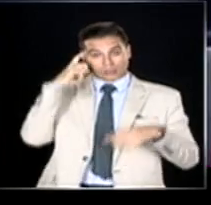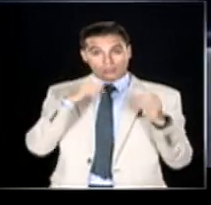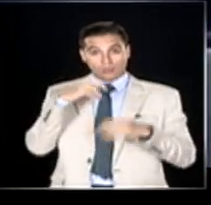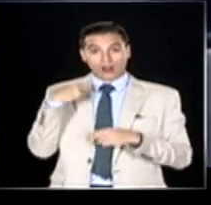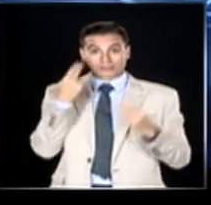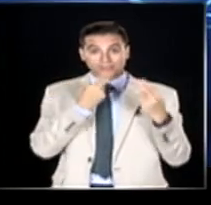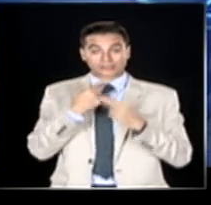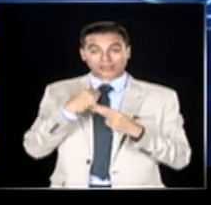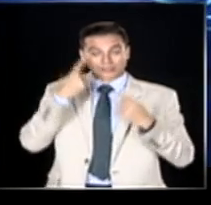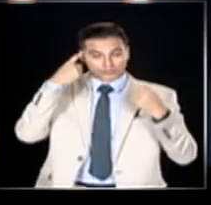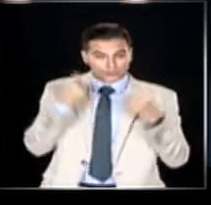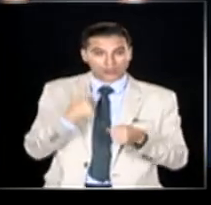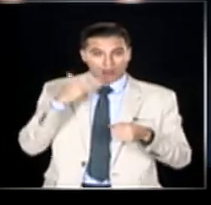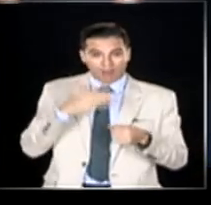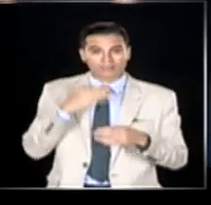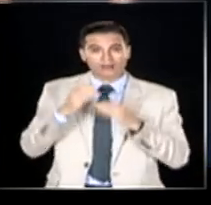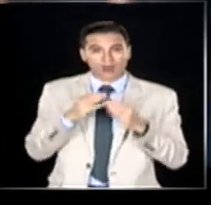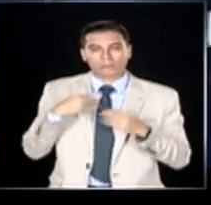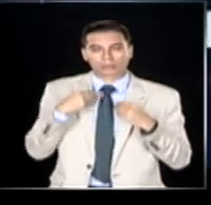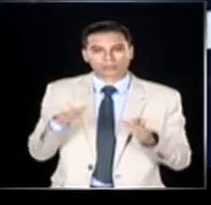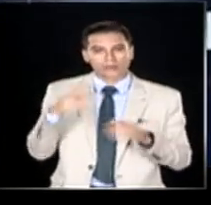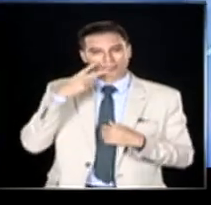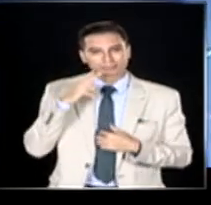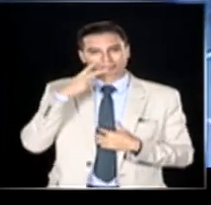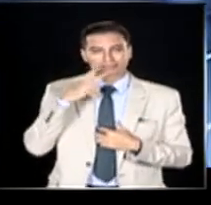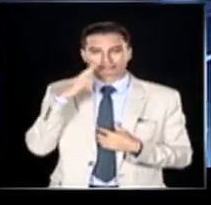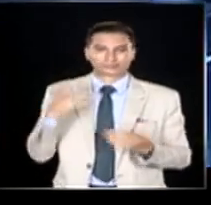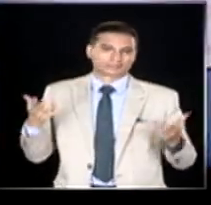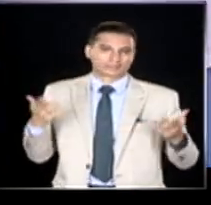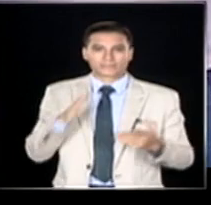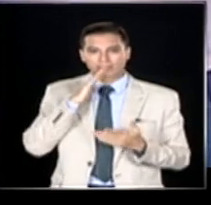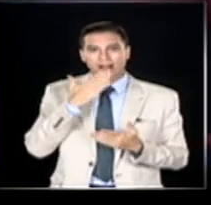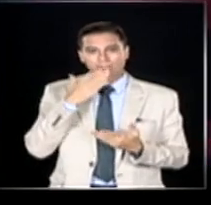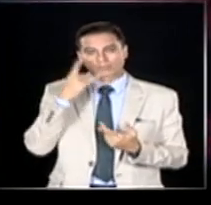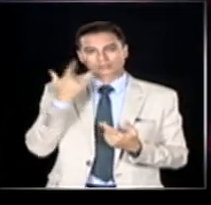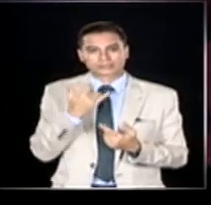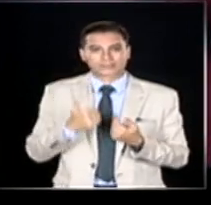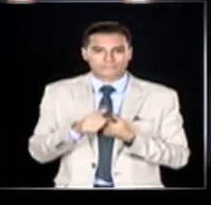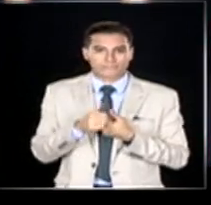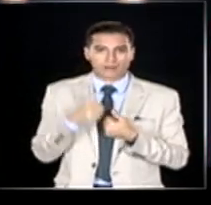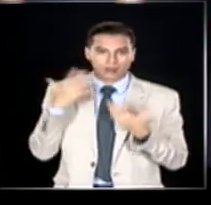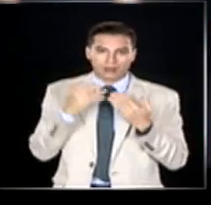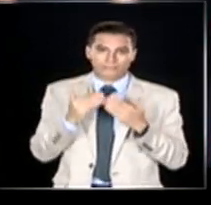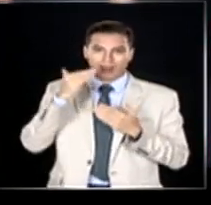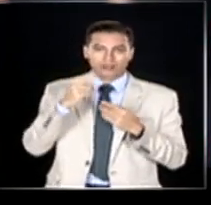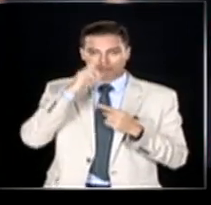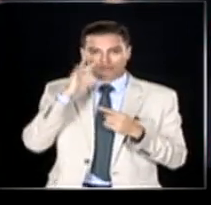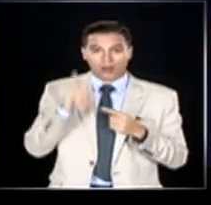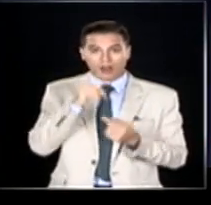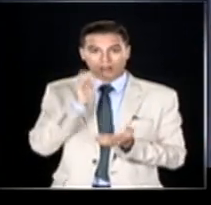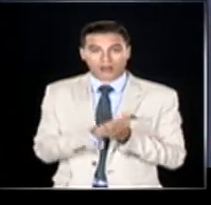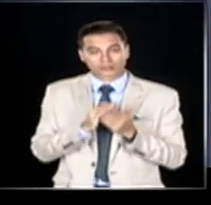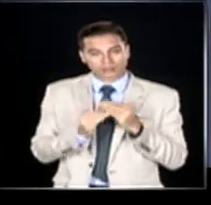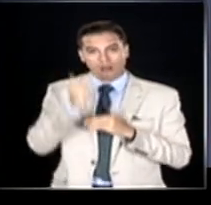تحت الضغط، وللاسف كان في اسئله كتيره ضيعت اجابتها، بس الحمد لله لسه سكورنا عالي، وان شاء الله نقدر نعليه اكتر في عجله الحظ.